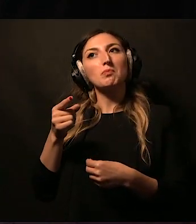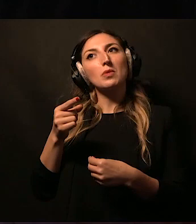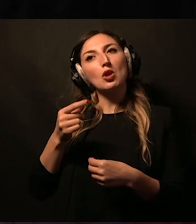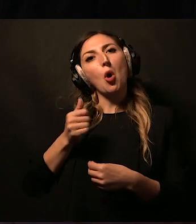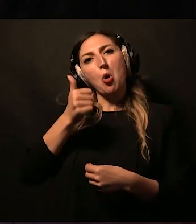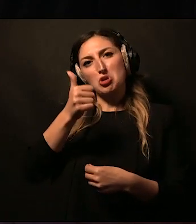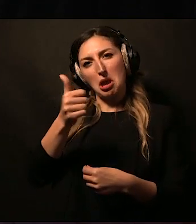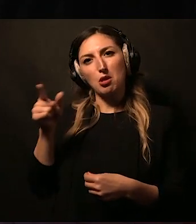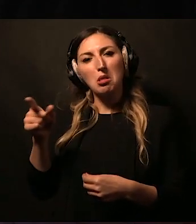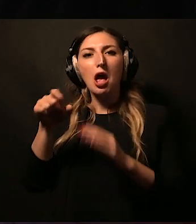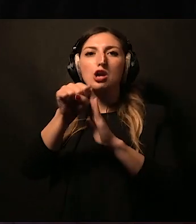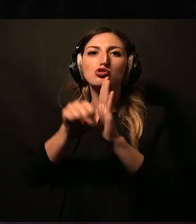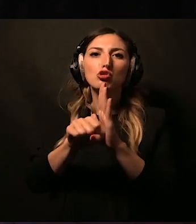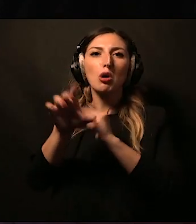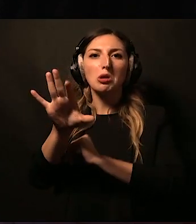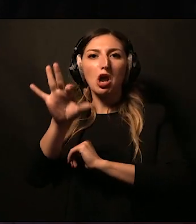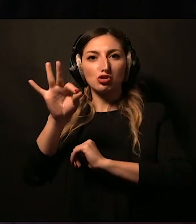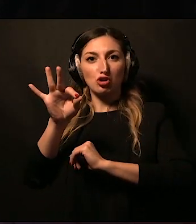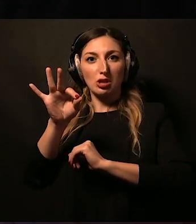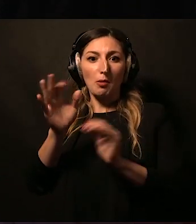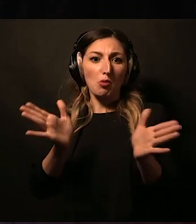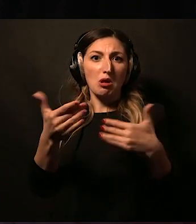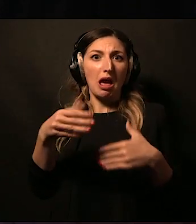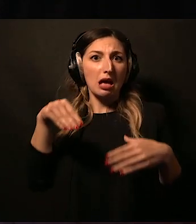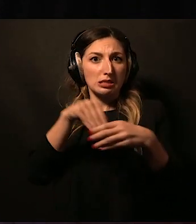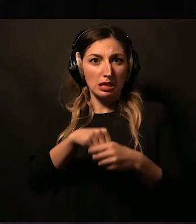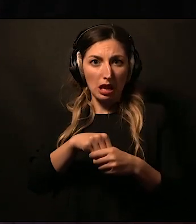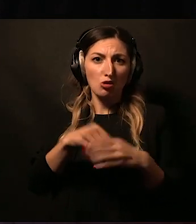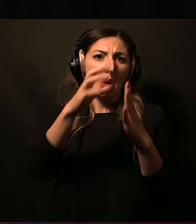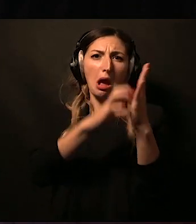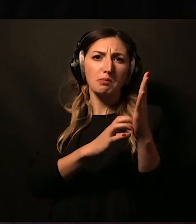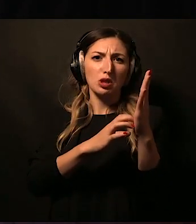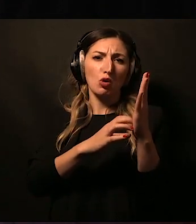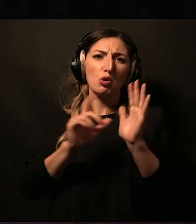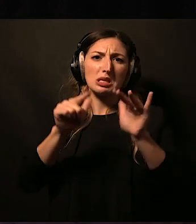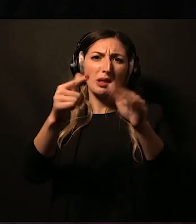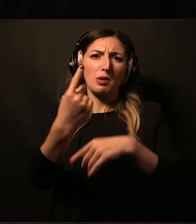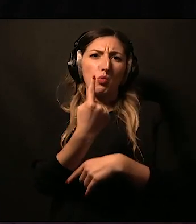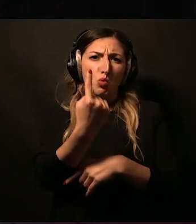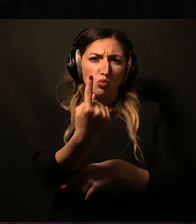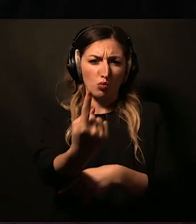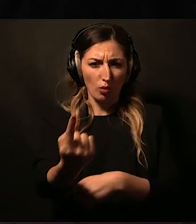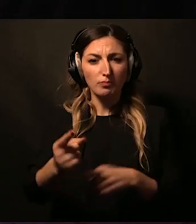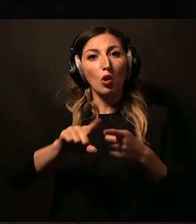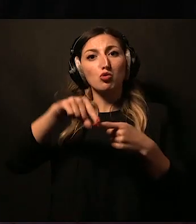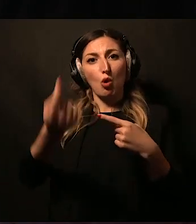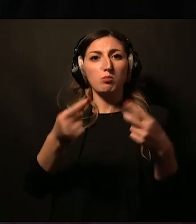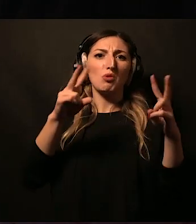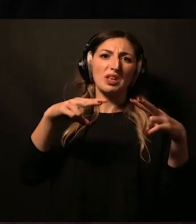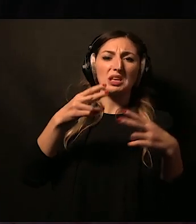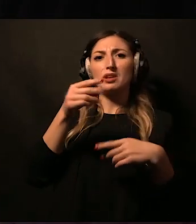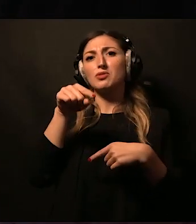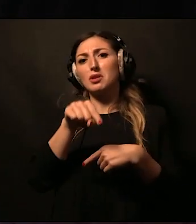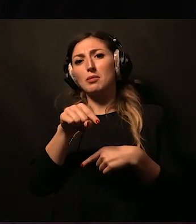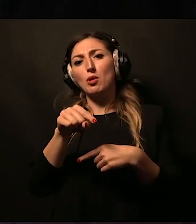da leggere capitolo per capitolo con noi in classe poi declinava le verifiche i compiti in classe gli eventi